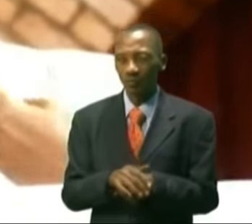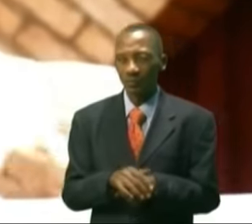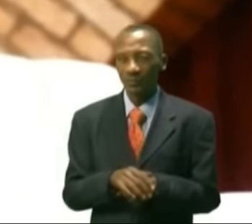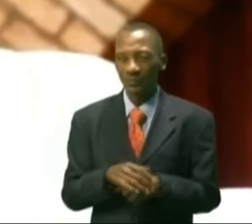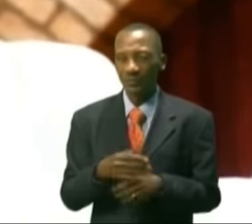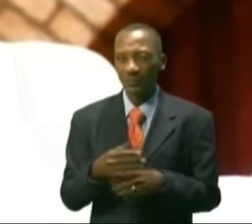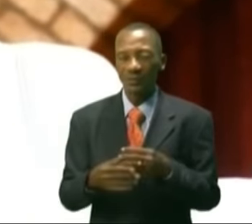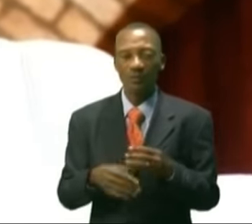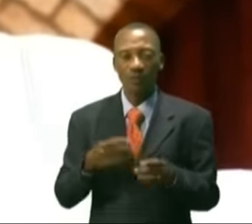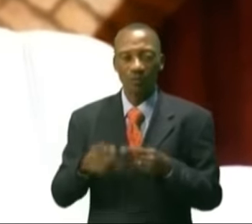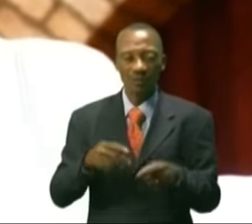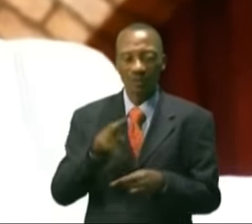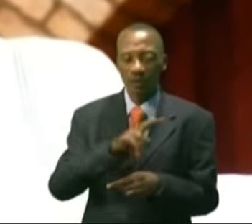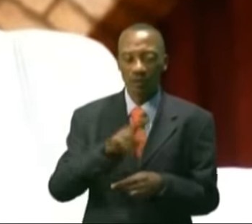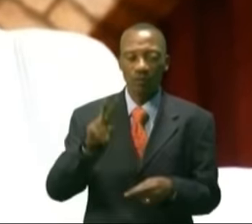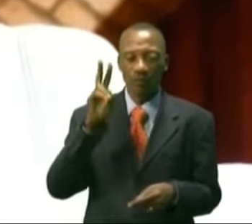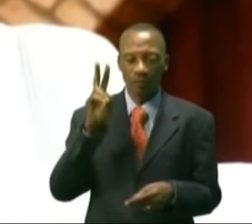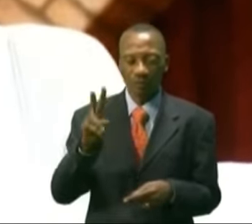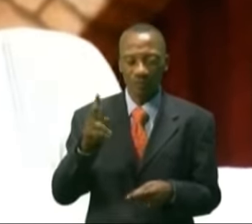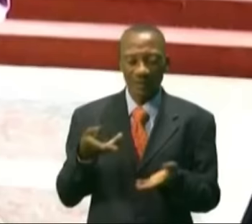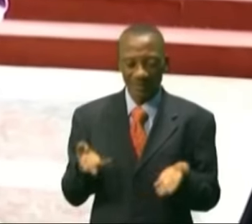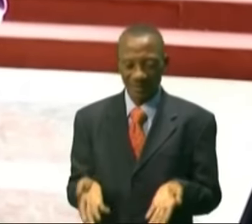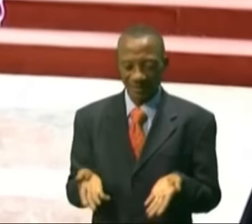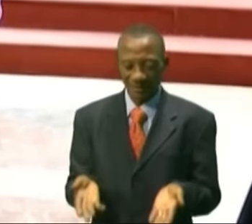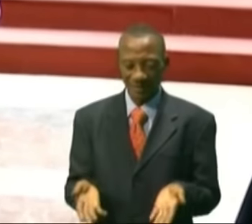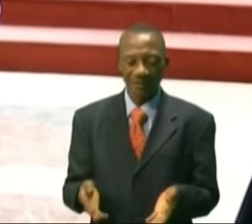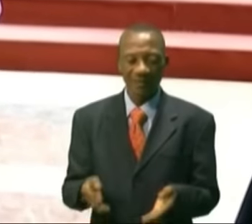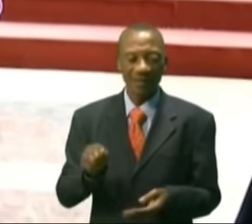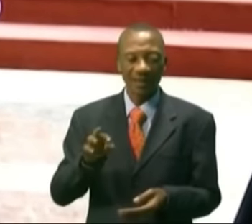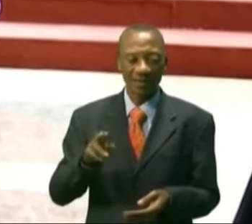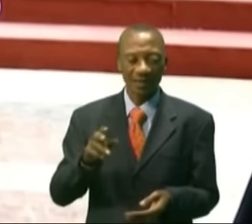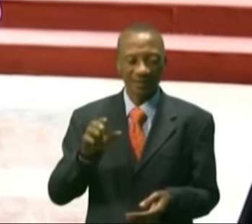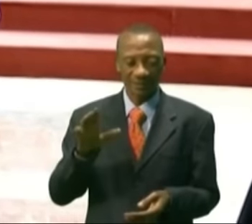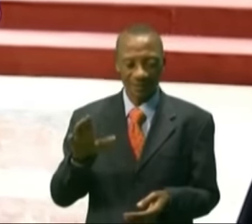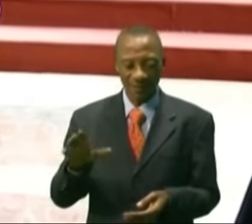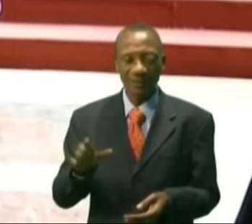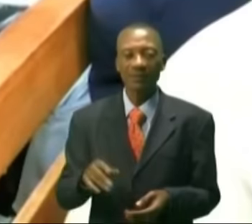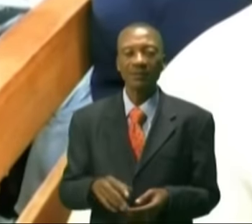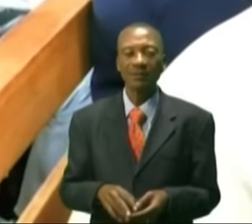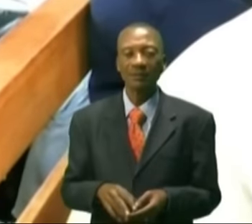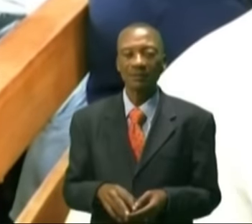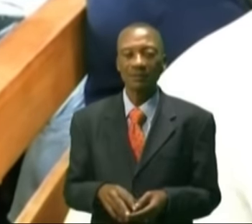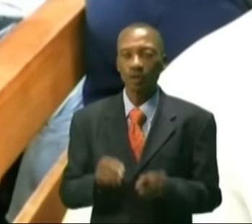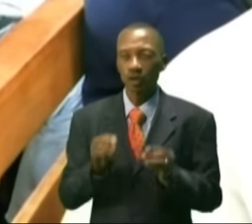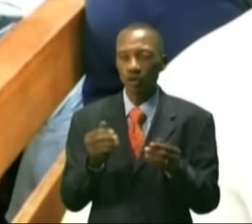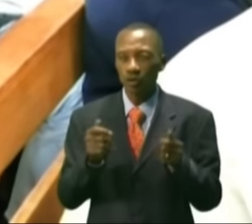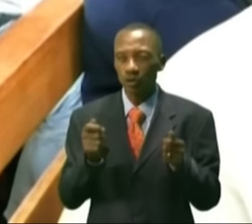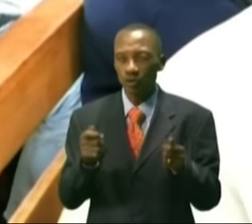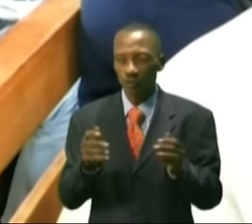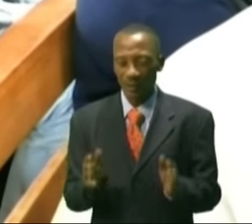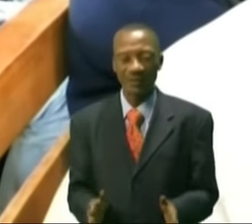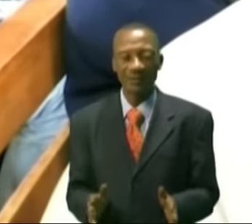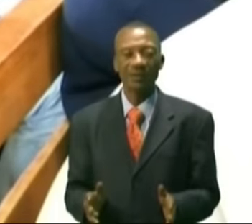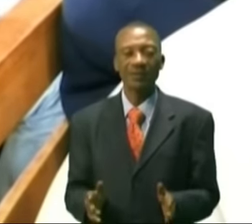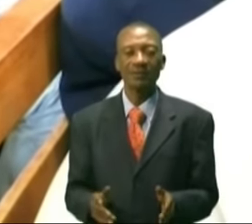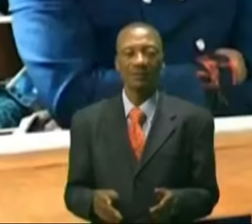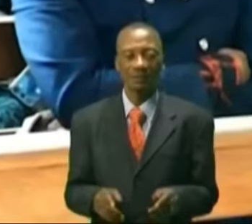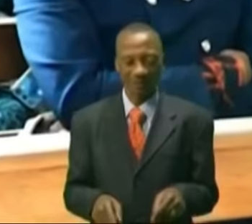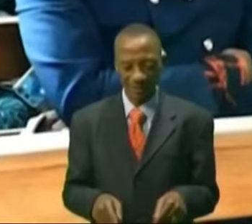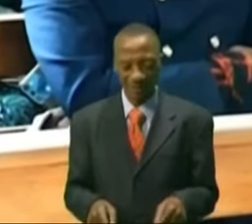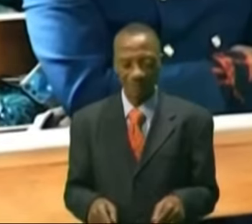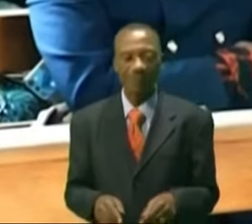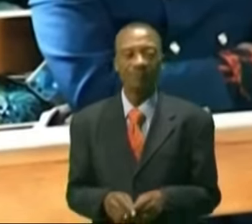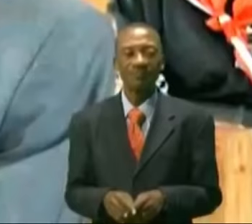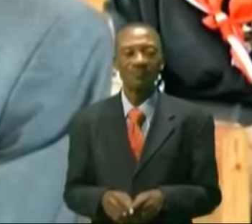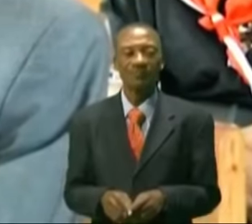témoignages émouvants où était exposée la dépouille mortelle de l'illustre disparu à la cathédrale Notre-Dame du Congo. On a noté